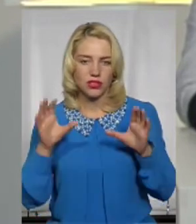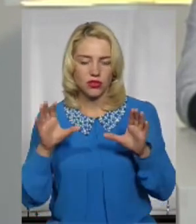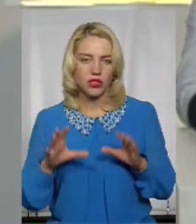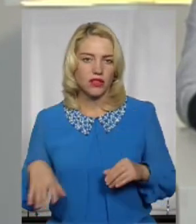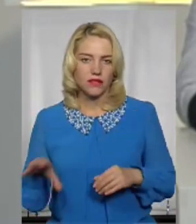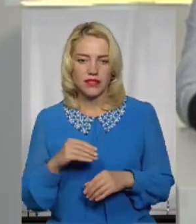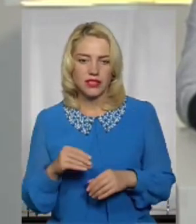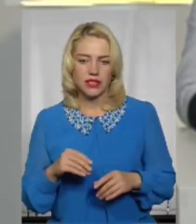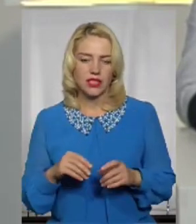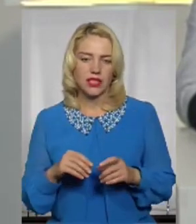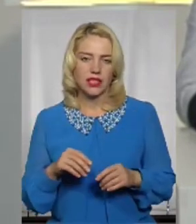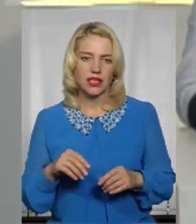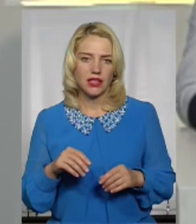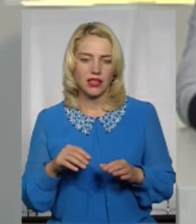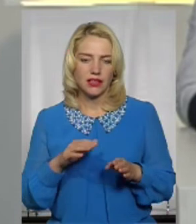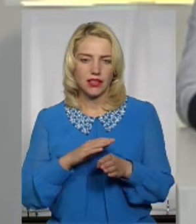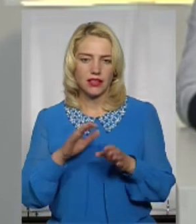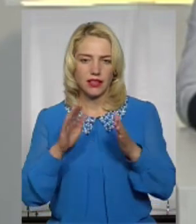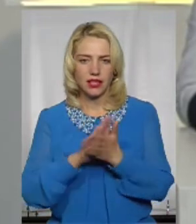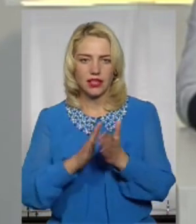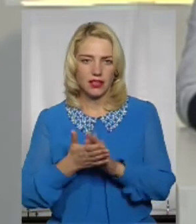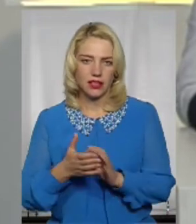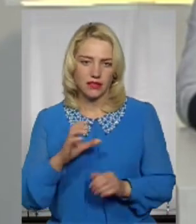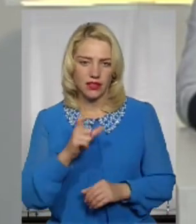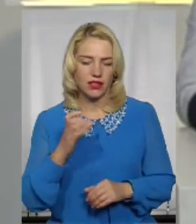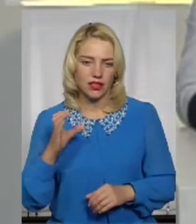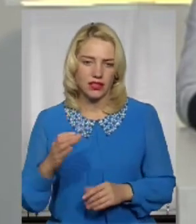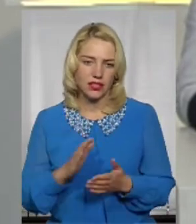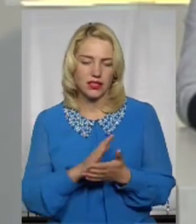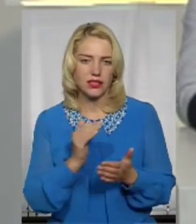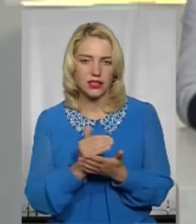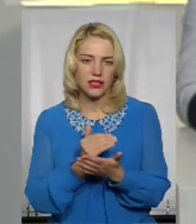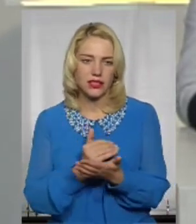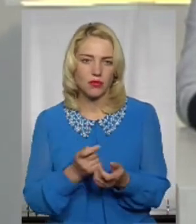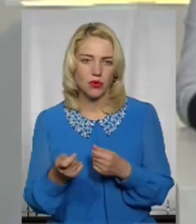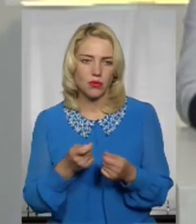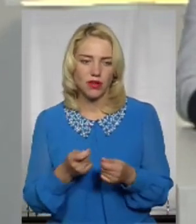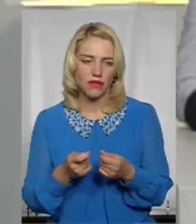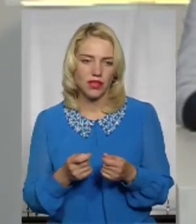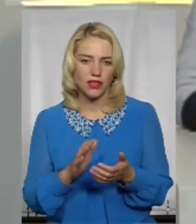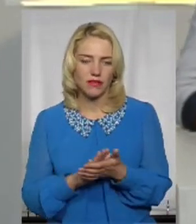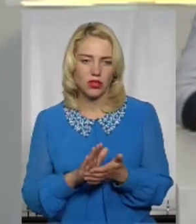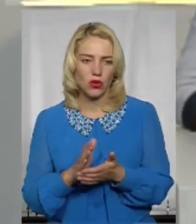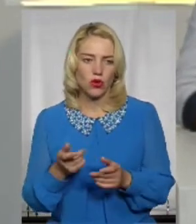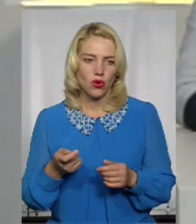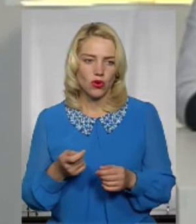всі директиви ЄС. І саме в системі управління відходами. Тому була прийнята у